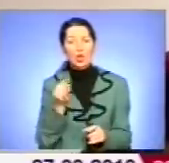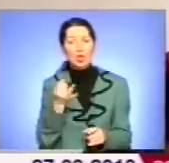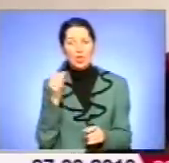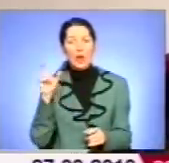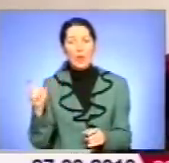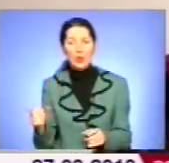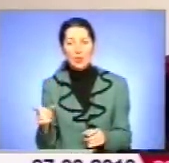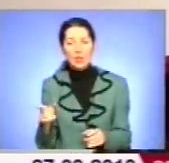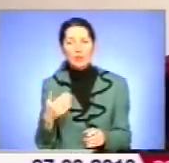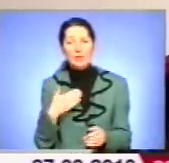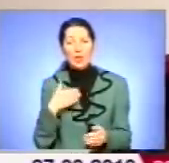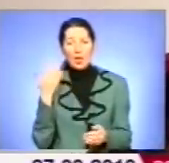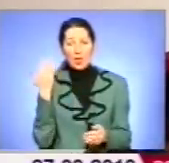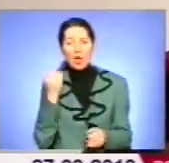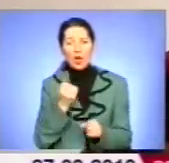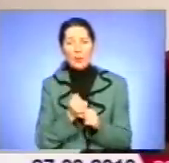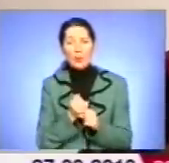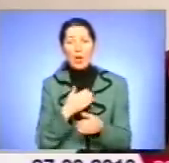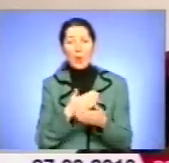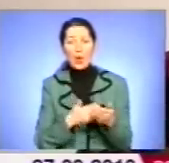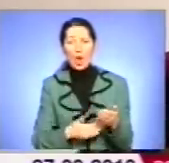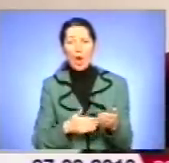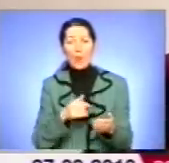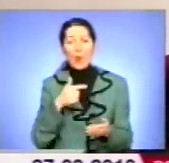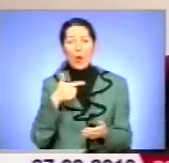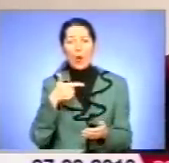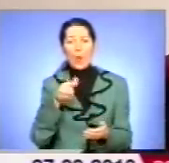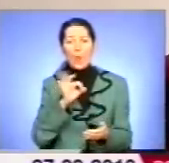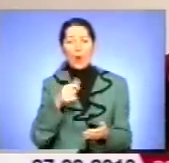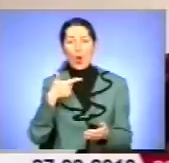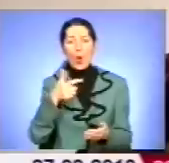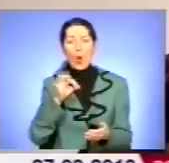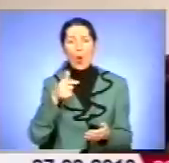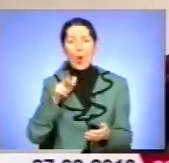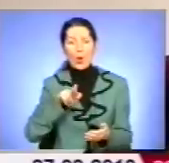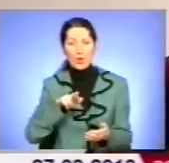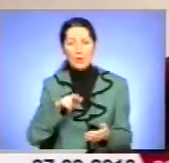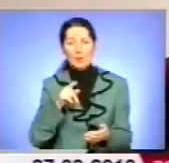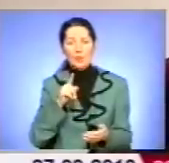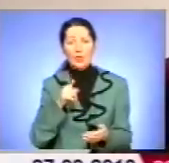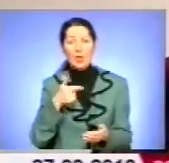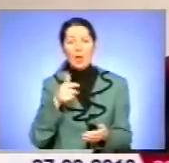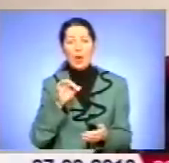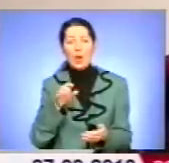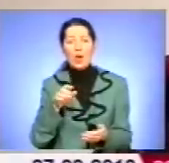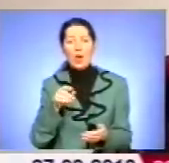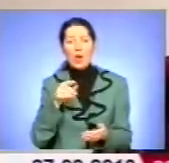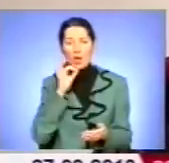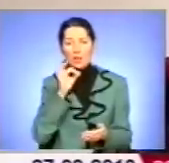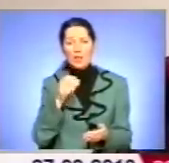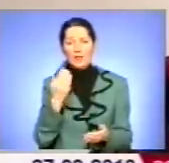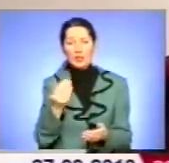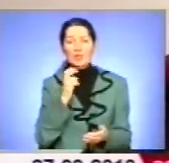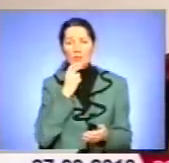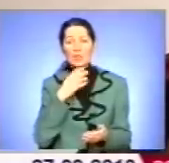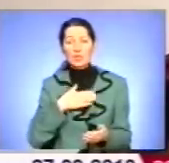робила програму про Гоголя, і він казав Гоголю: «Ти смієш, це мій друже, а я плачу». От сьогодні буде